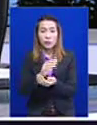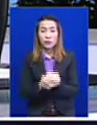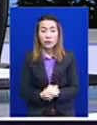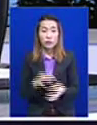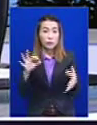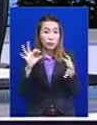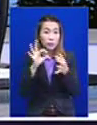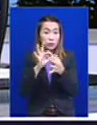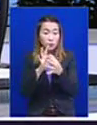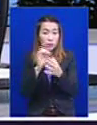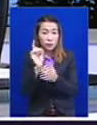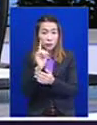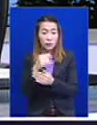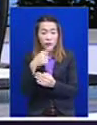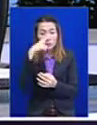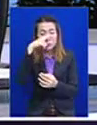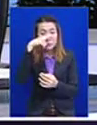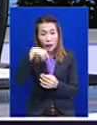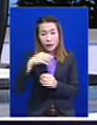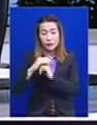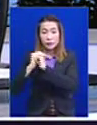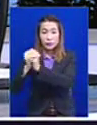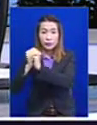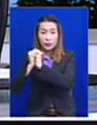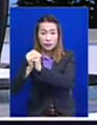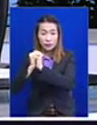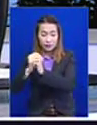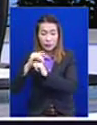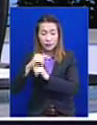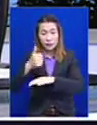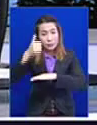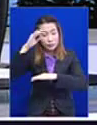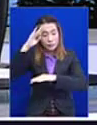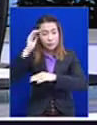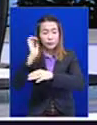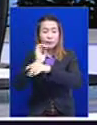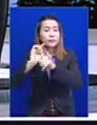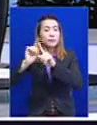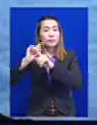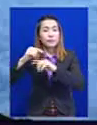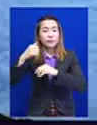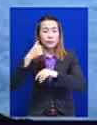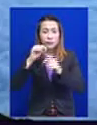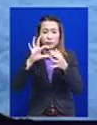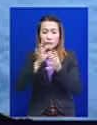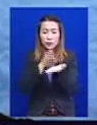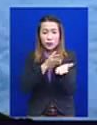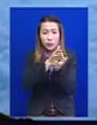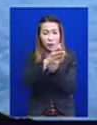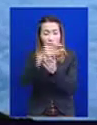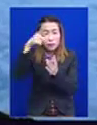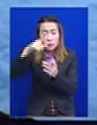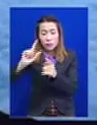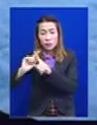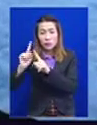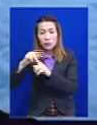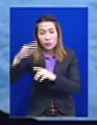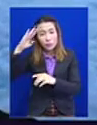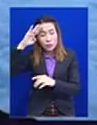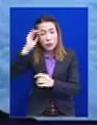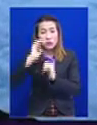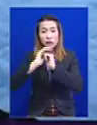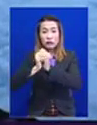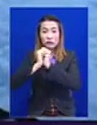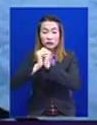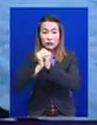ความสัมพันธ์ระหว่างไทยจีนกันบ้างค่ะผู้บัญชาการทหารสูงสุดได้ให้การต้อนรับผู้บัญชาการฝ่ายการเมืองกองทัพอากาศจีนพร้